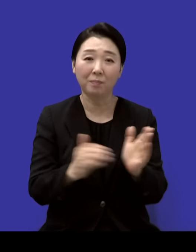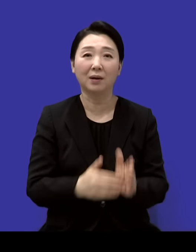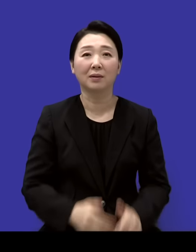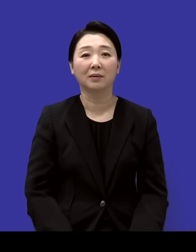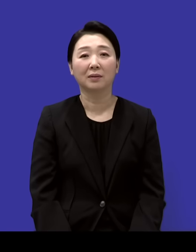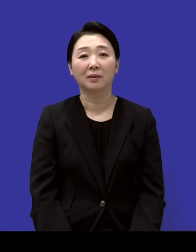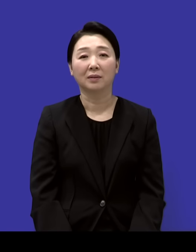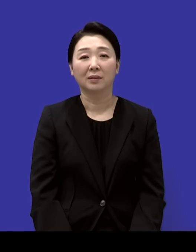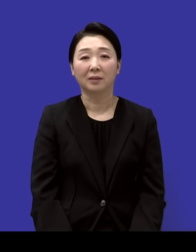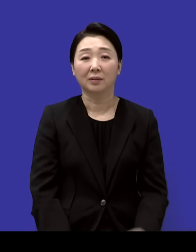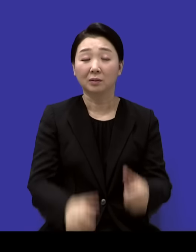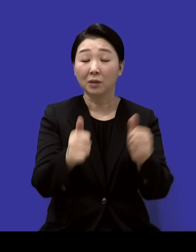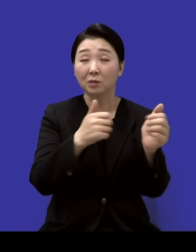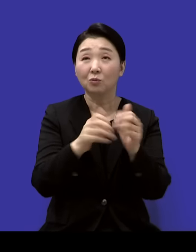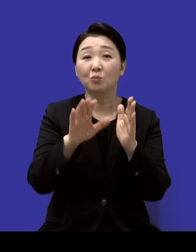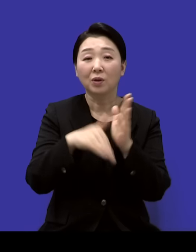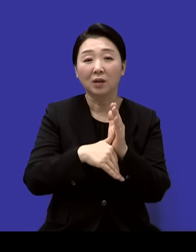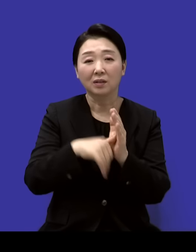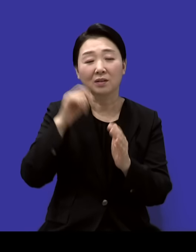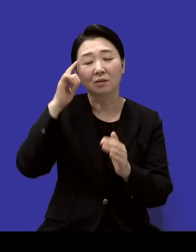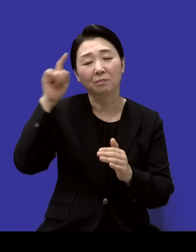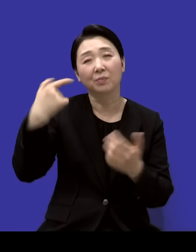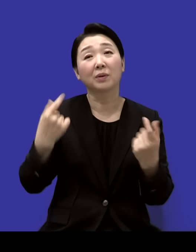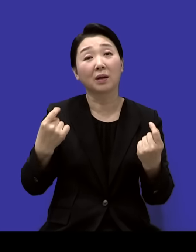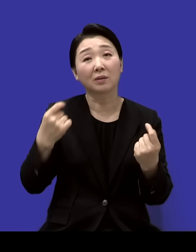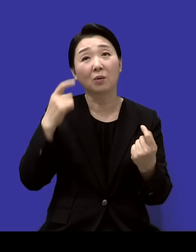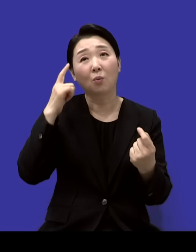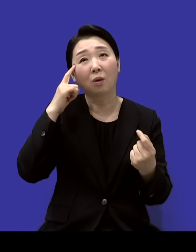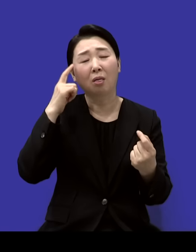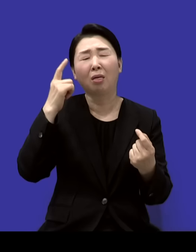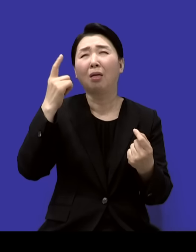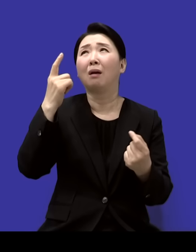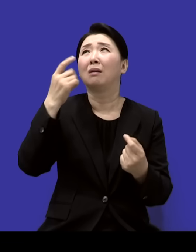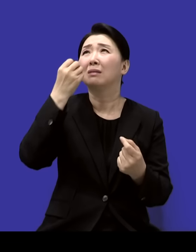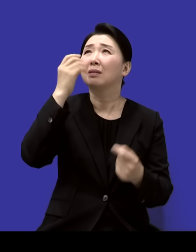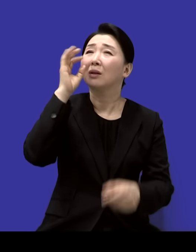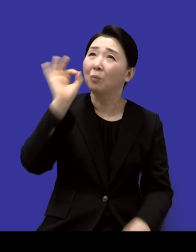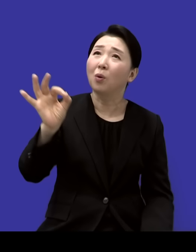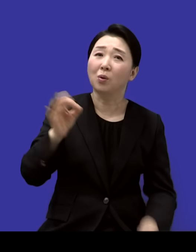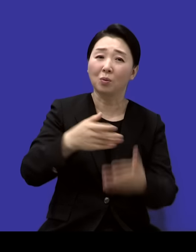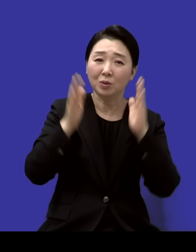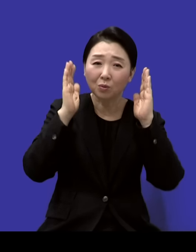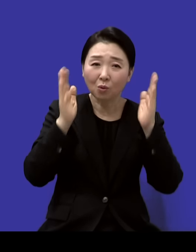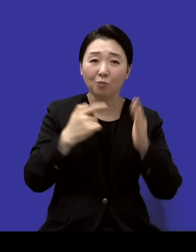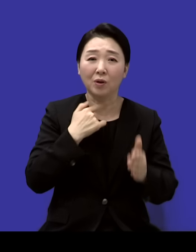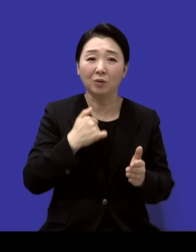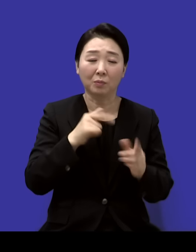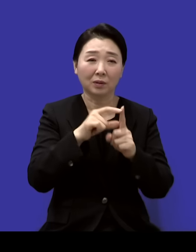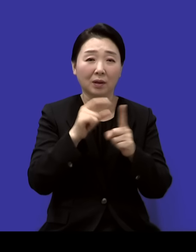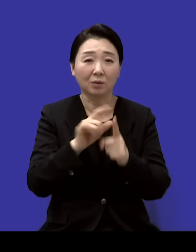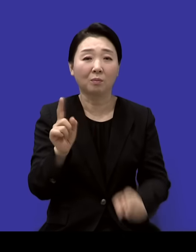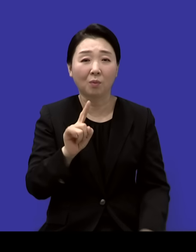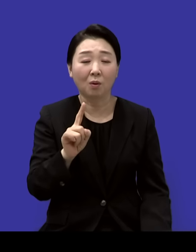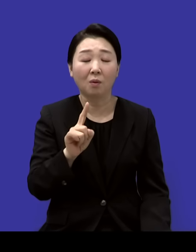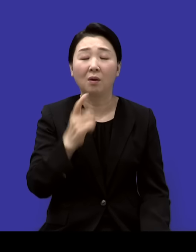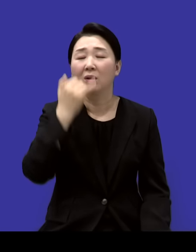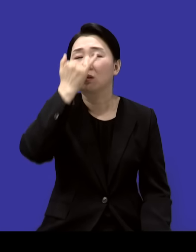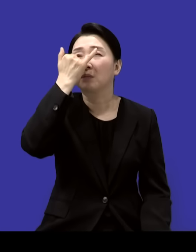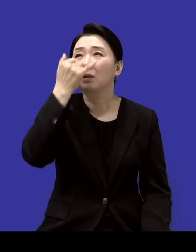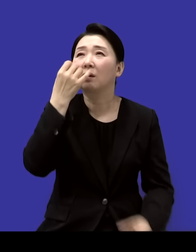이때 시험 기간 준비하면서 약간 정신이 돈 거죠. 네. 막 헛게 보이고 그 미술 공부했던 막 그 용어나 이런 것들을